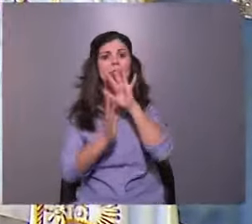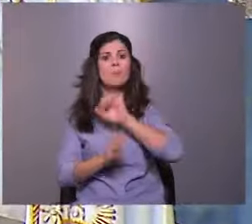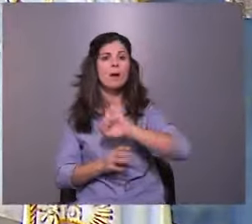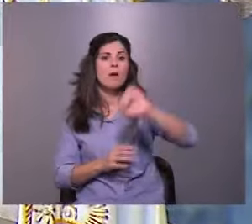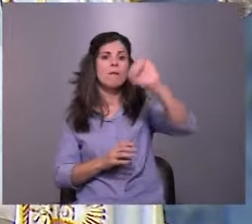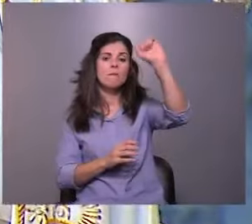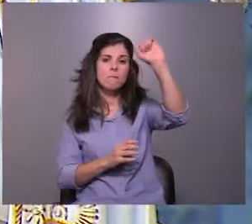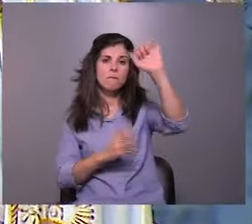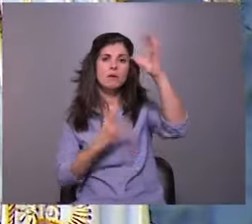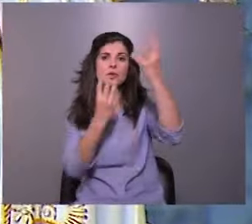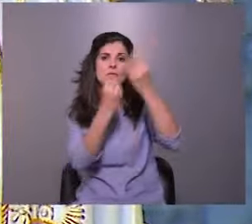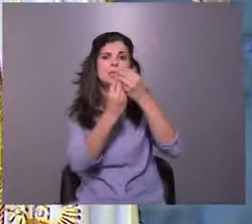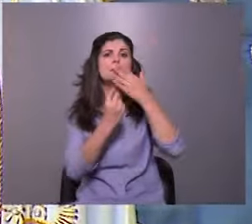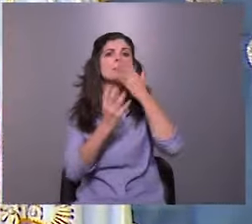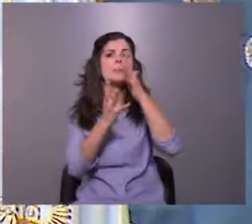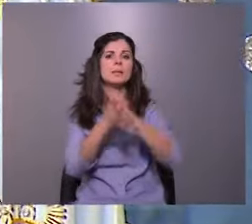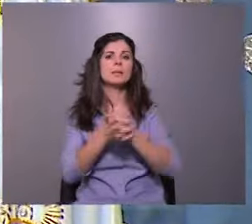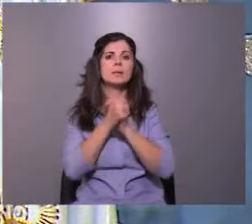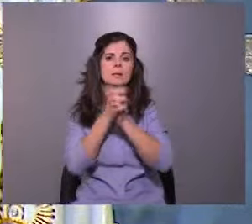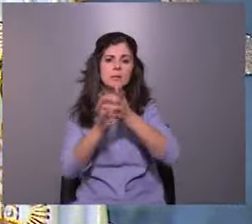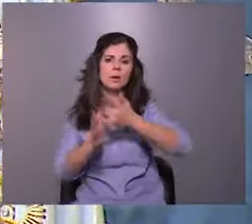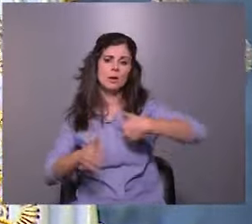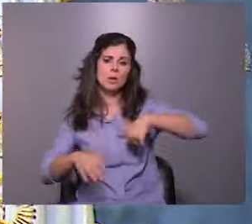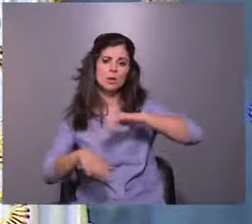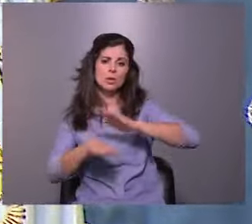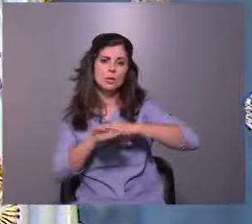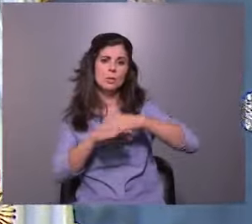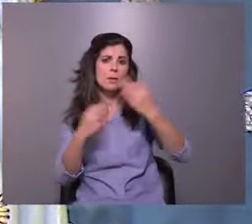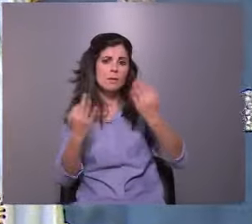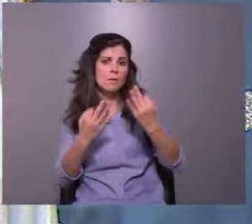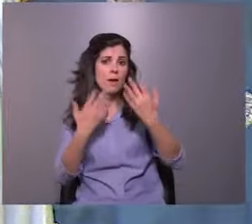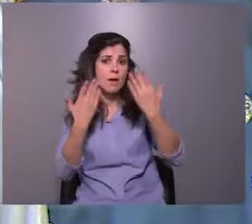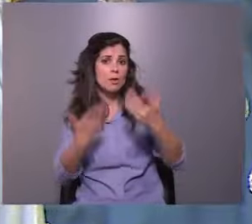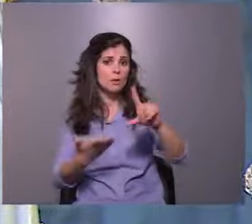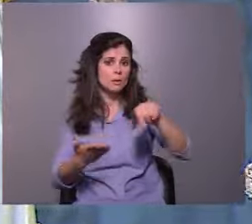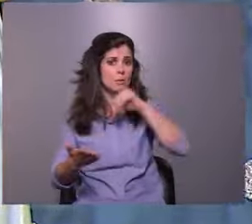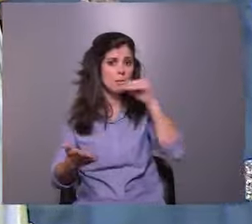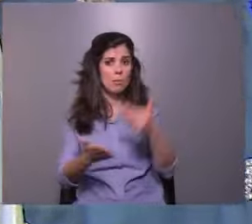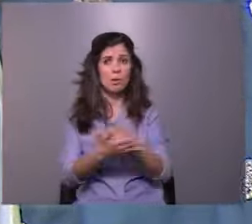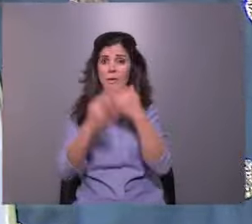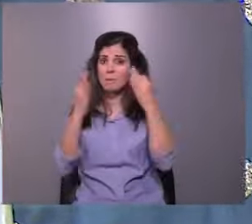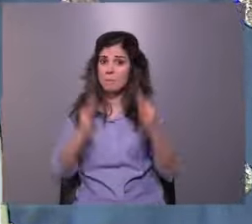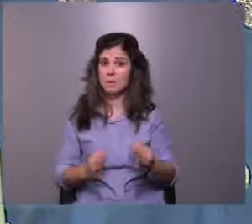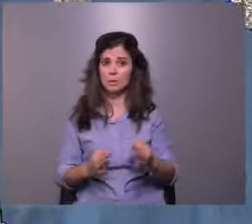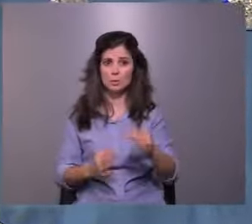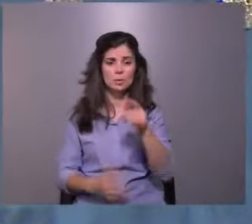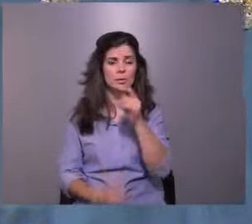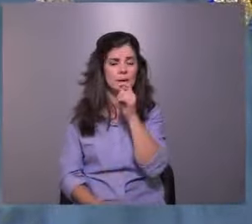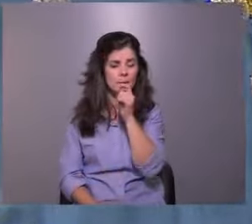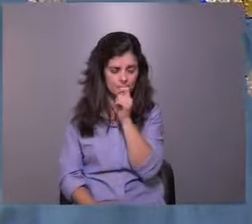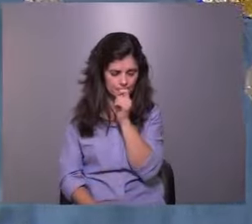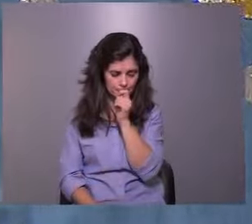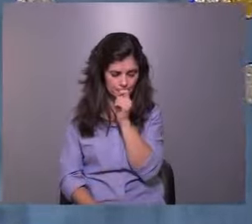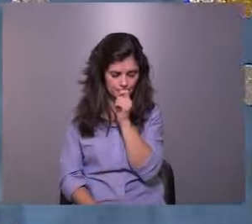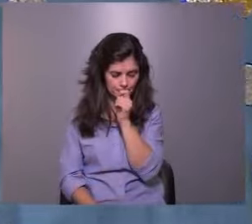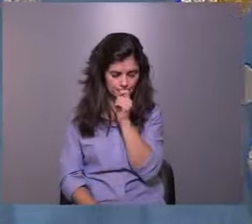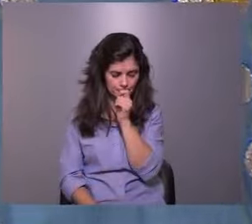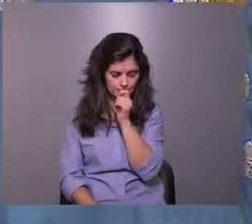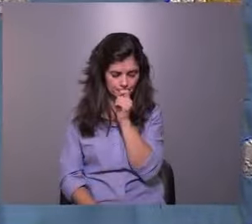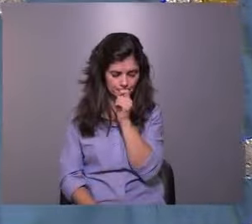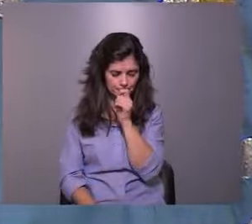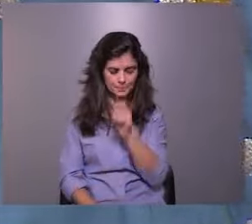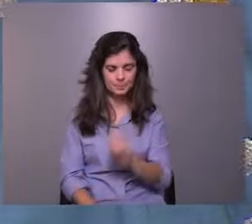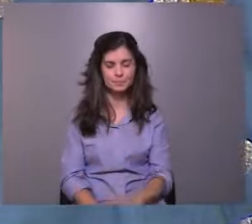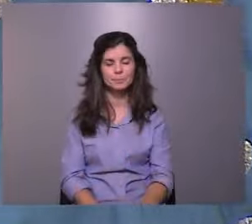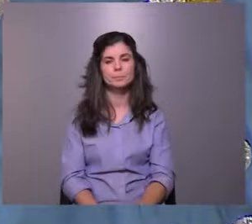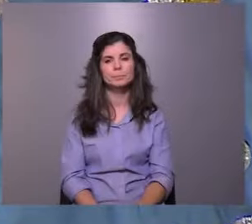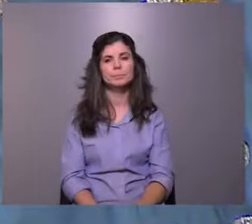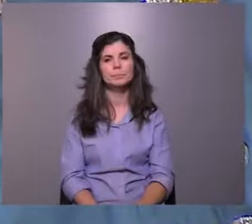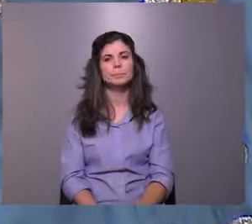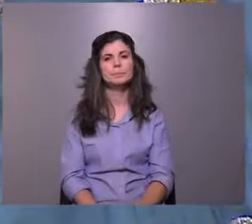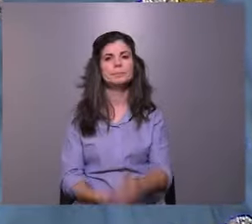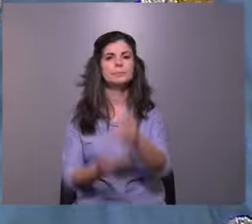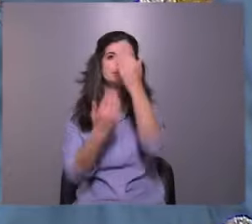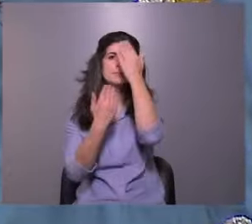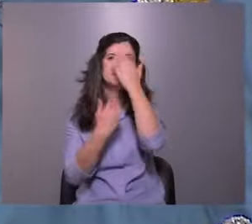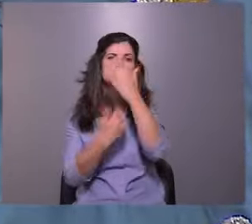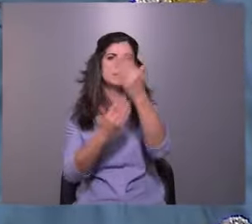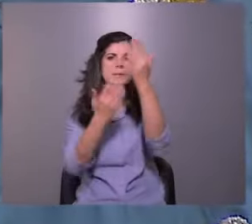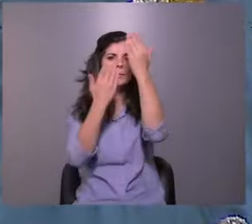Zdrowaś Maryjo, łaski pełna, Pan z Tobą, błogosławionaś Ty między niewiastami